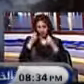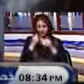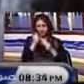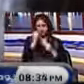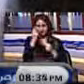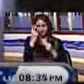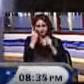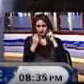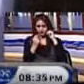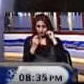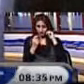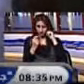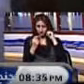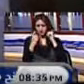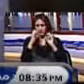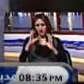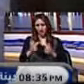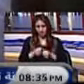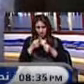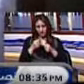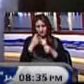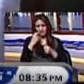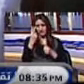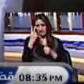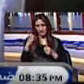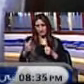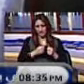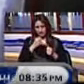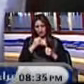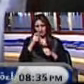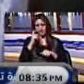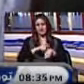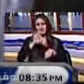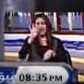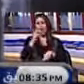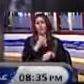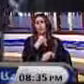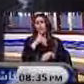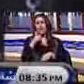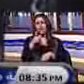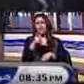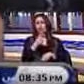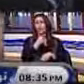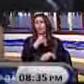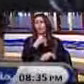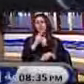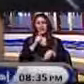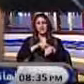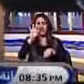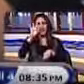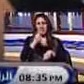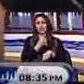أيوه. بخورية خطفوها وحطوها بينهم، كان ساعة ثلاثة الجمعة. الساعة 3 الجمعة